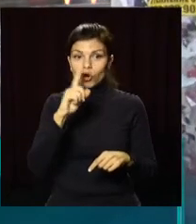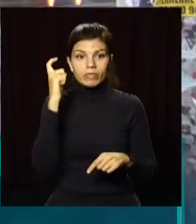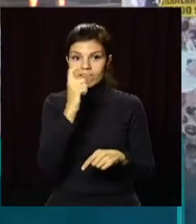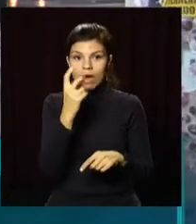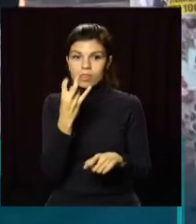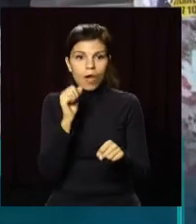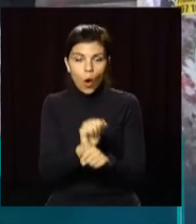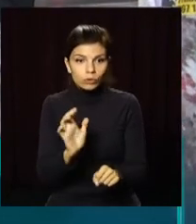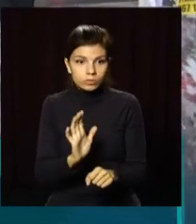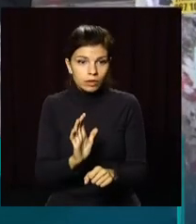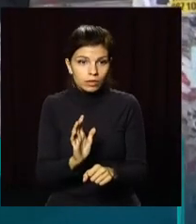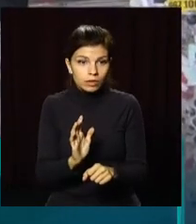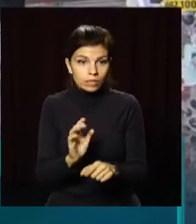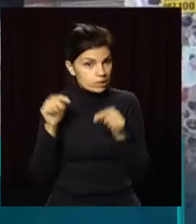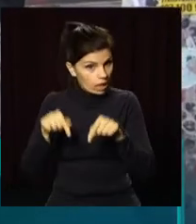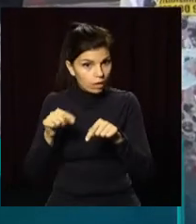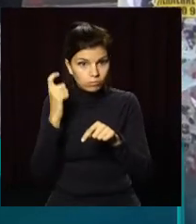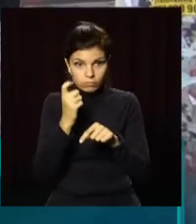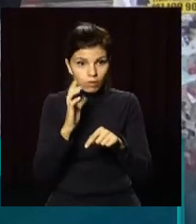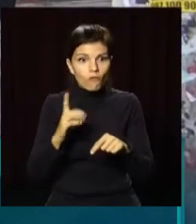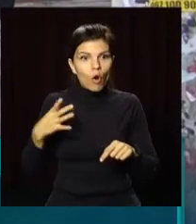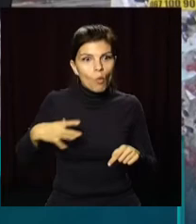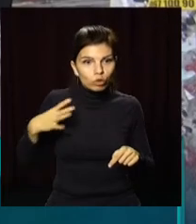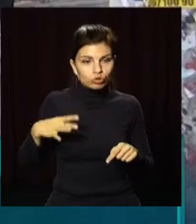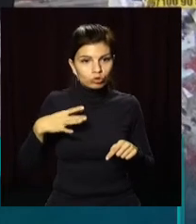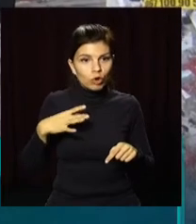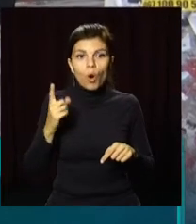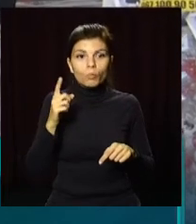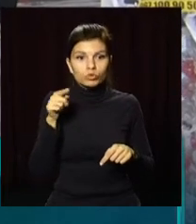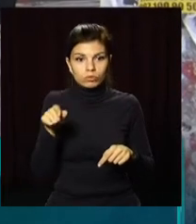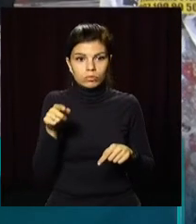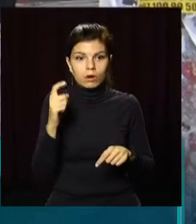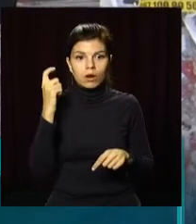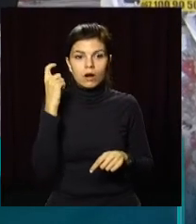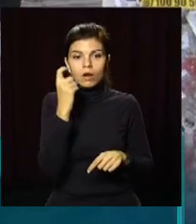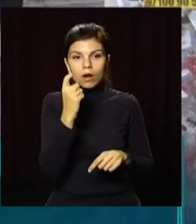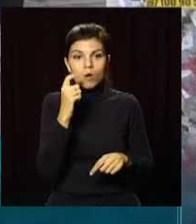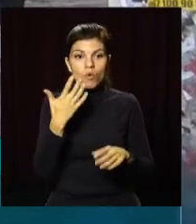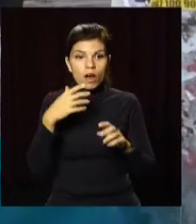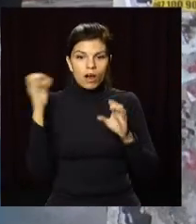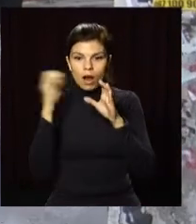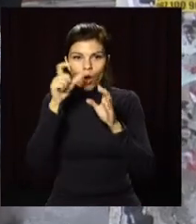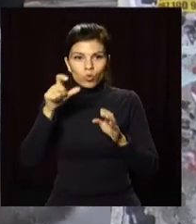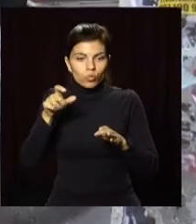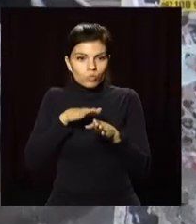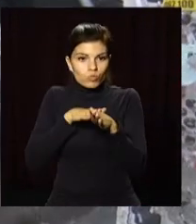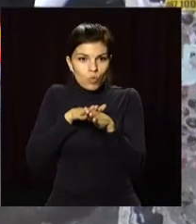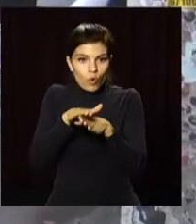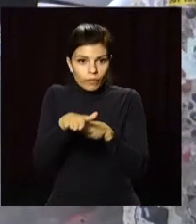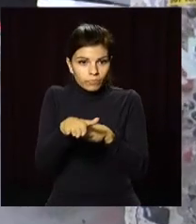трамвай не зупинювався тут. В ожидании, потому что ему при полной загрузке и